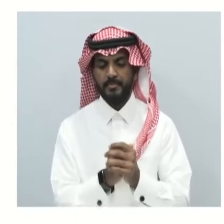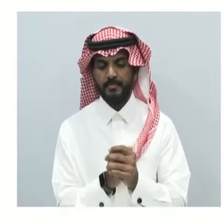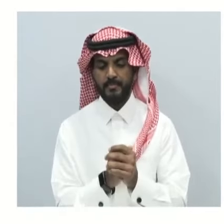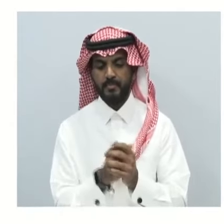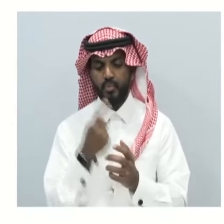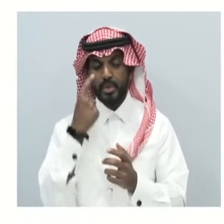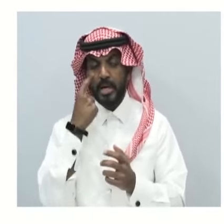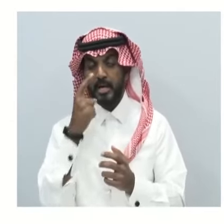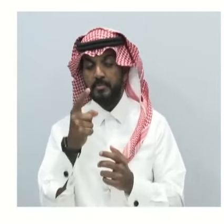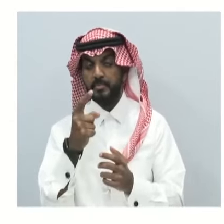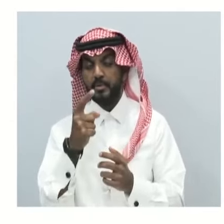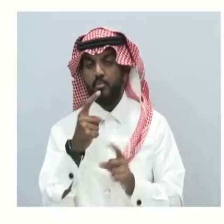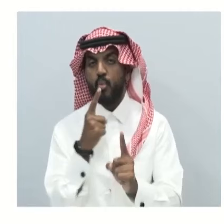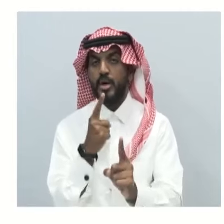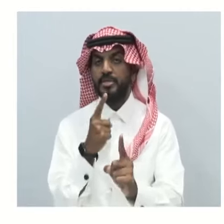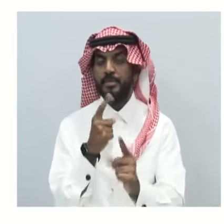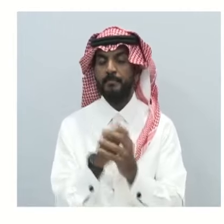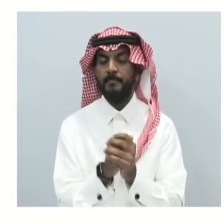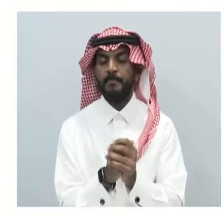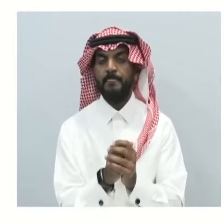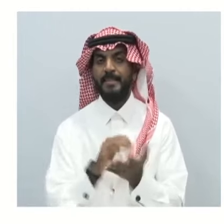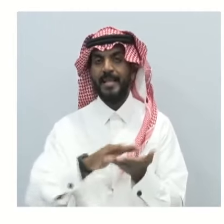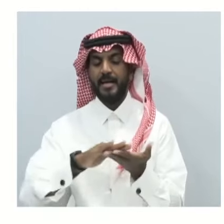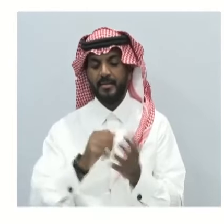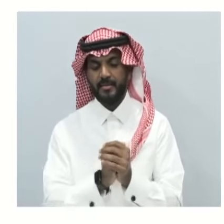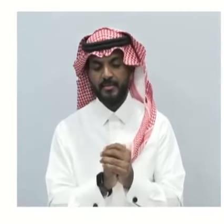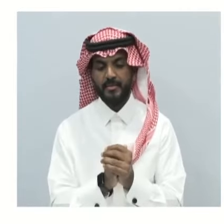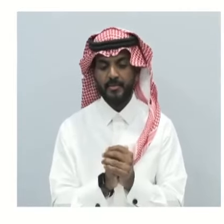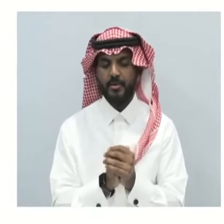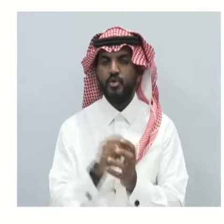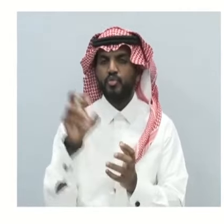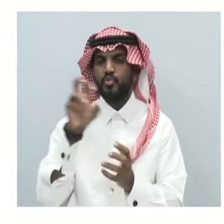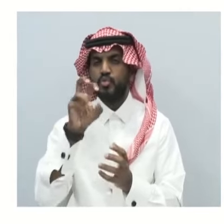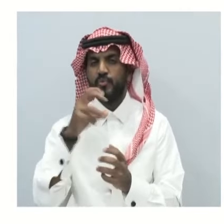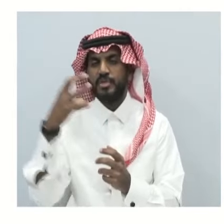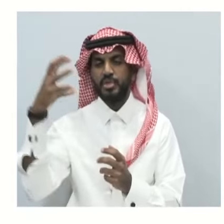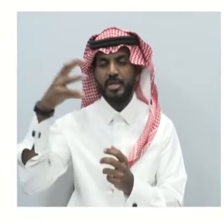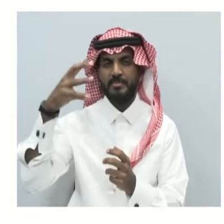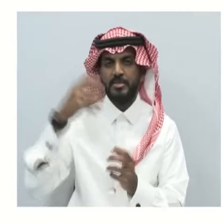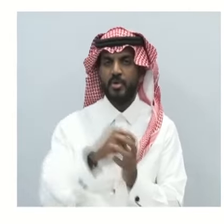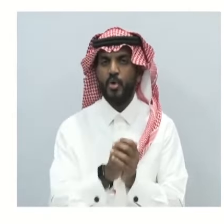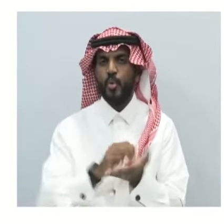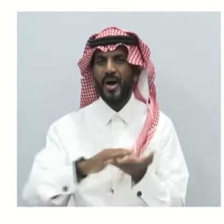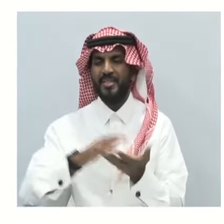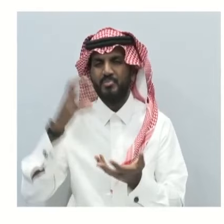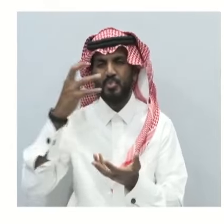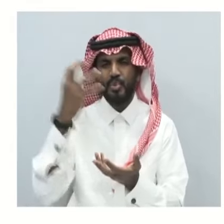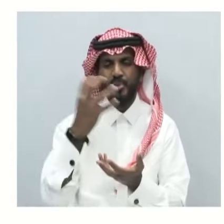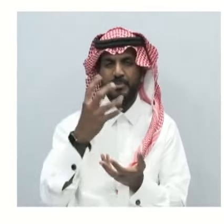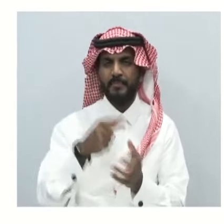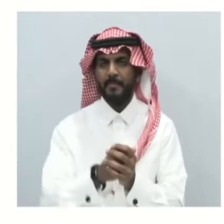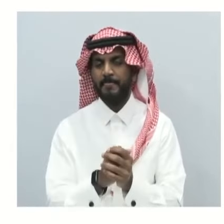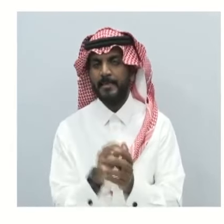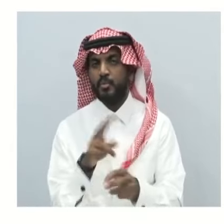القمر المواجه للارض كسوف الشمس وكذلك ارضا معتمه اما الشخص الموجود في